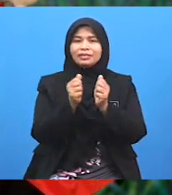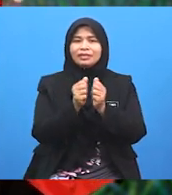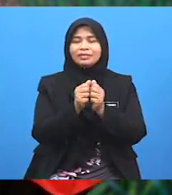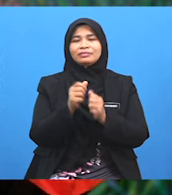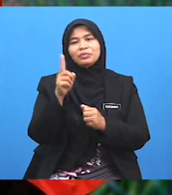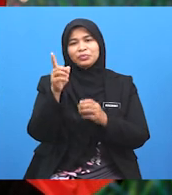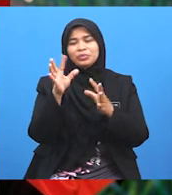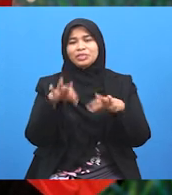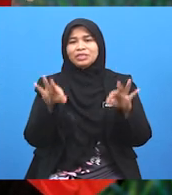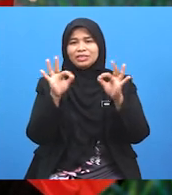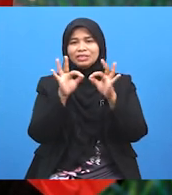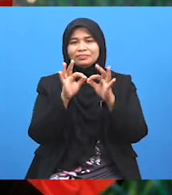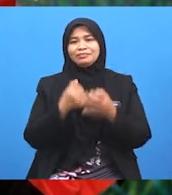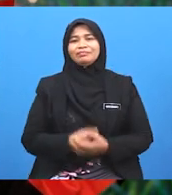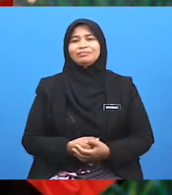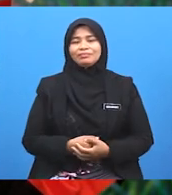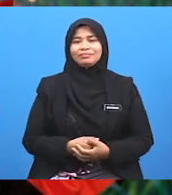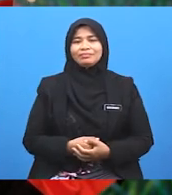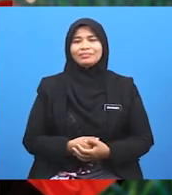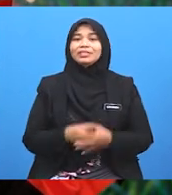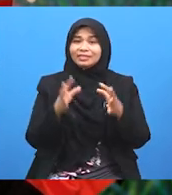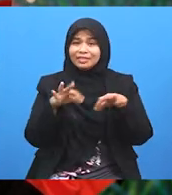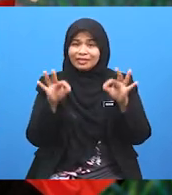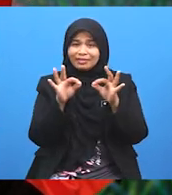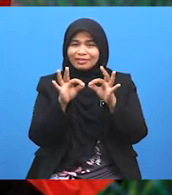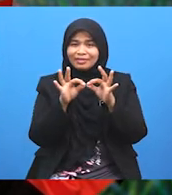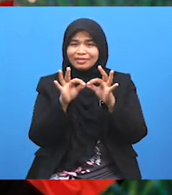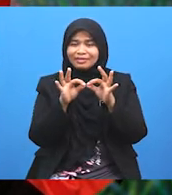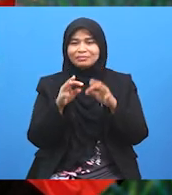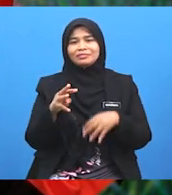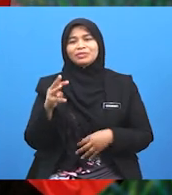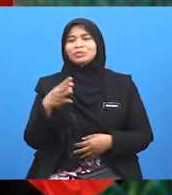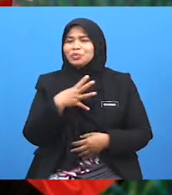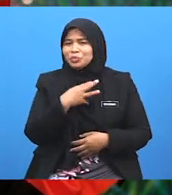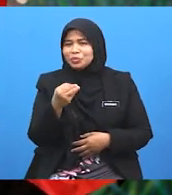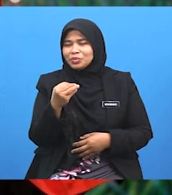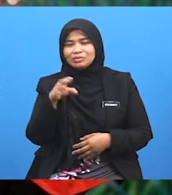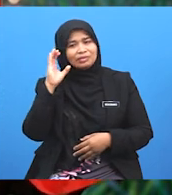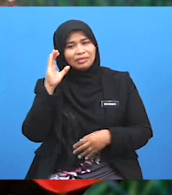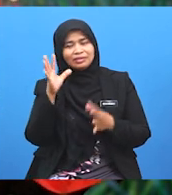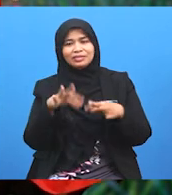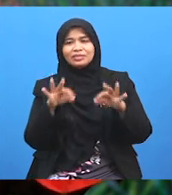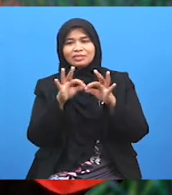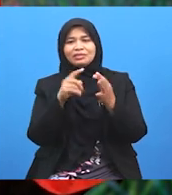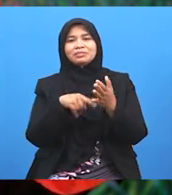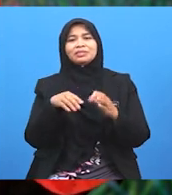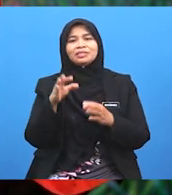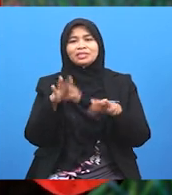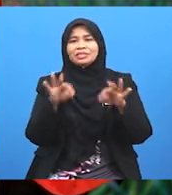sebuah cerita. Yeay, cerita. Mira suka dengar cerita. Apa cerita,